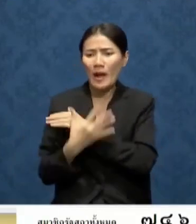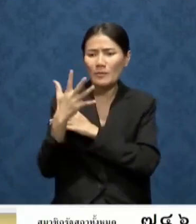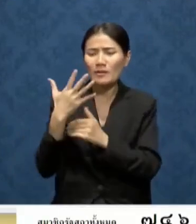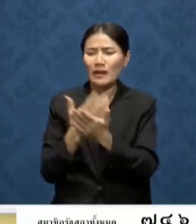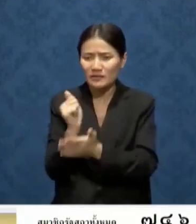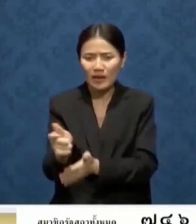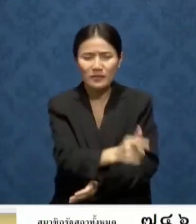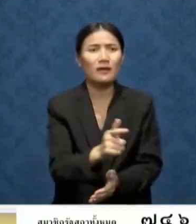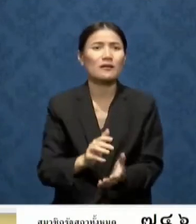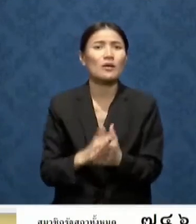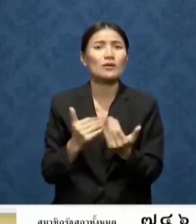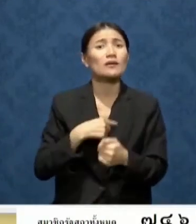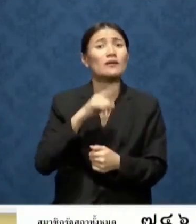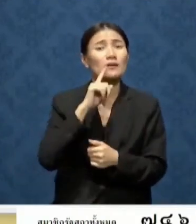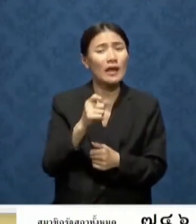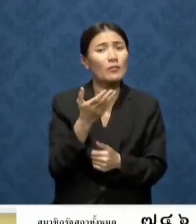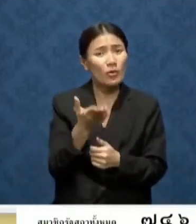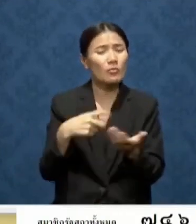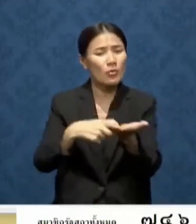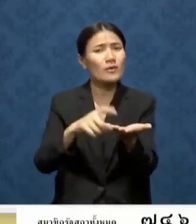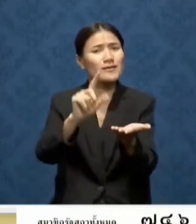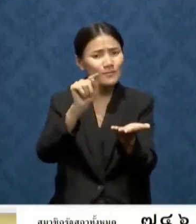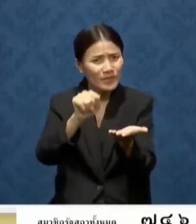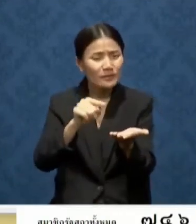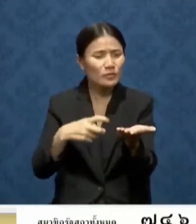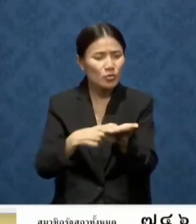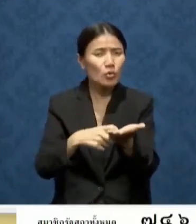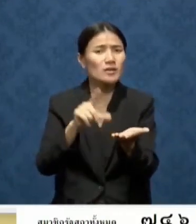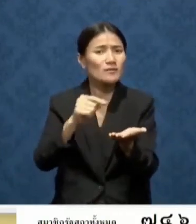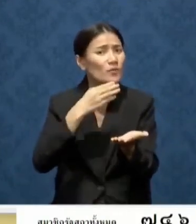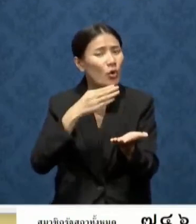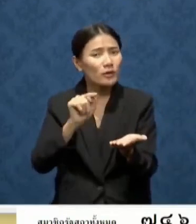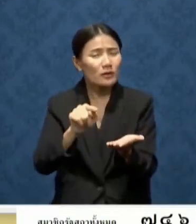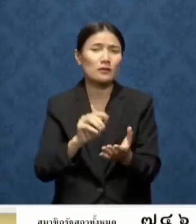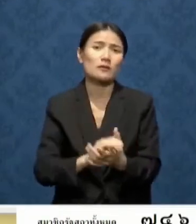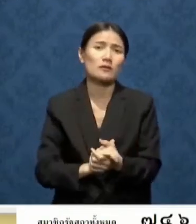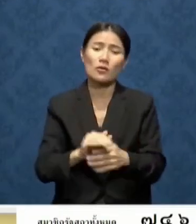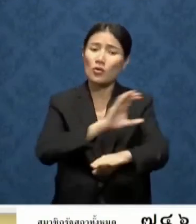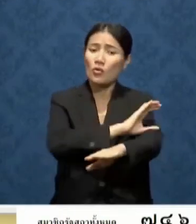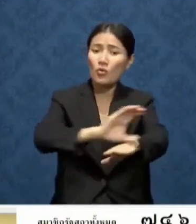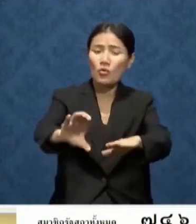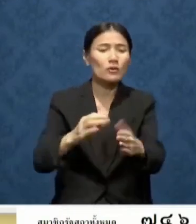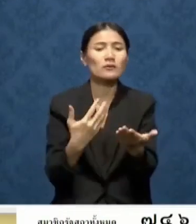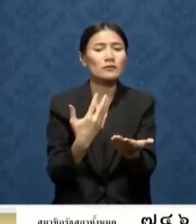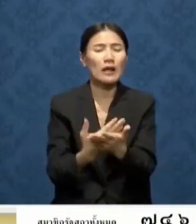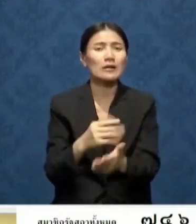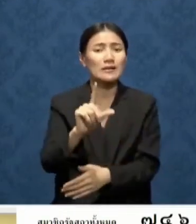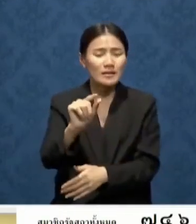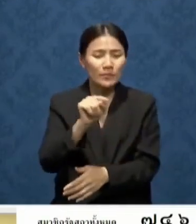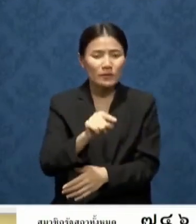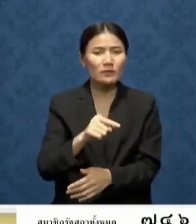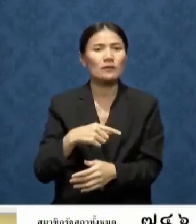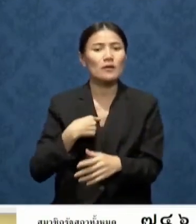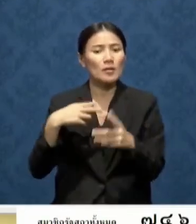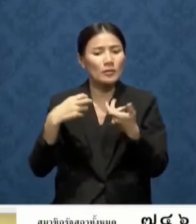นใจ ผมขอทราบความชัดเจนของ 20 บาตลอดจนความพันธกัปัหา สายสีเขียวและสายสี